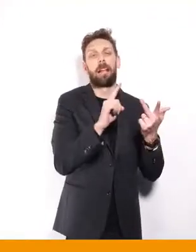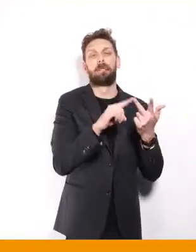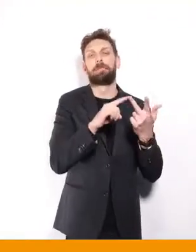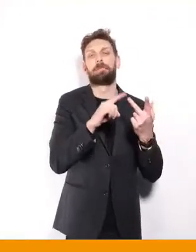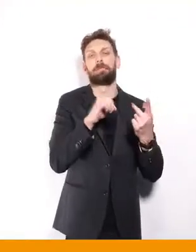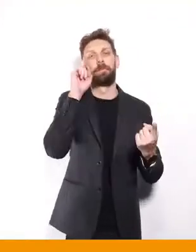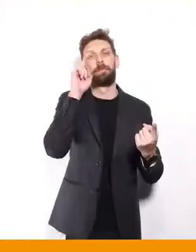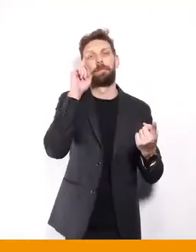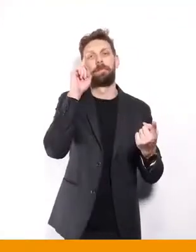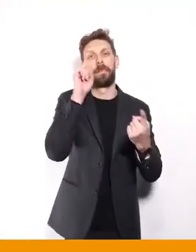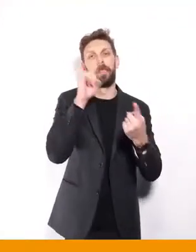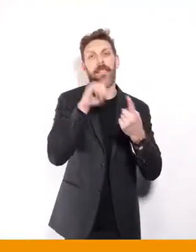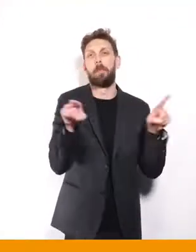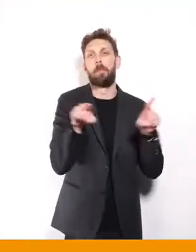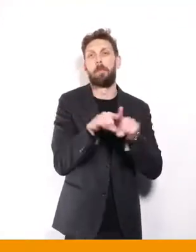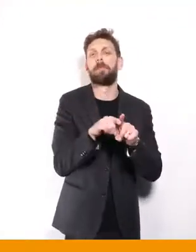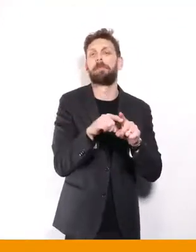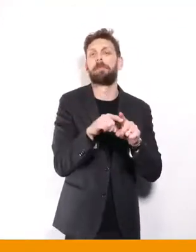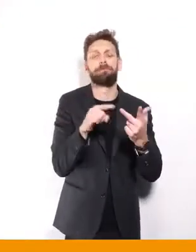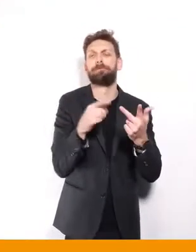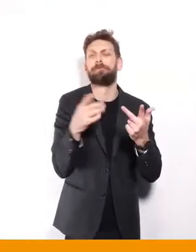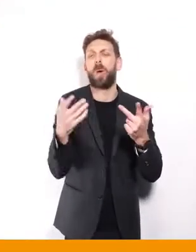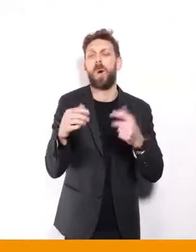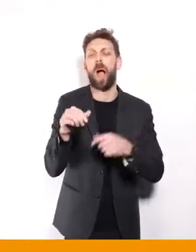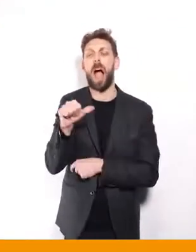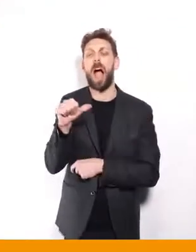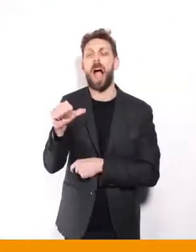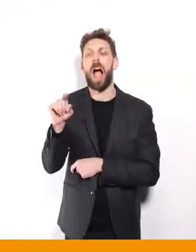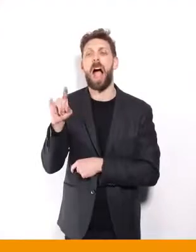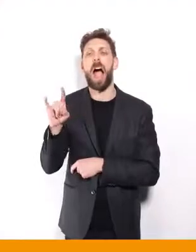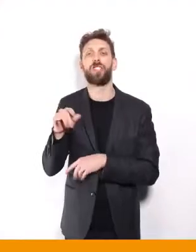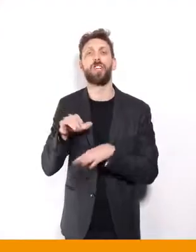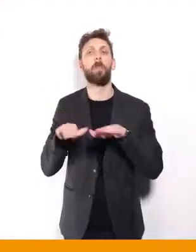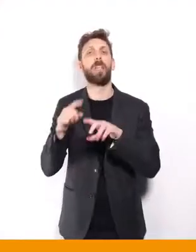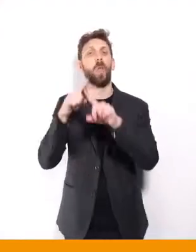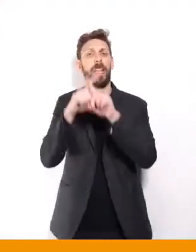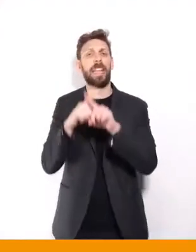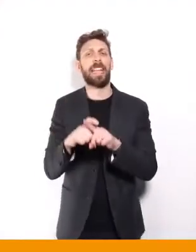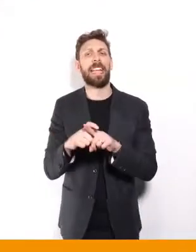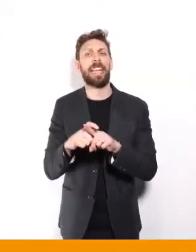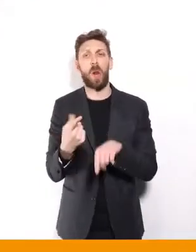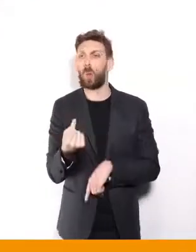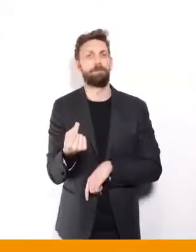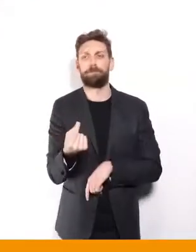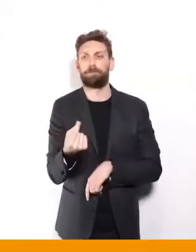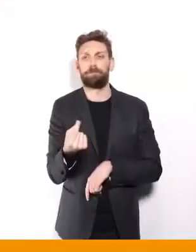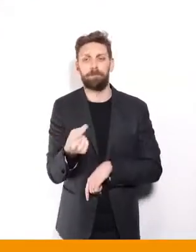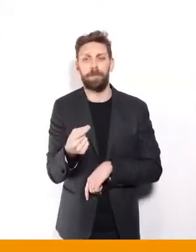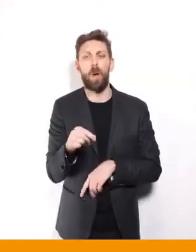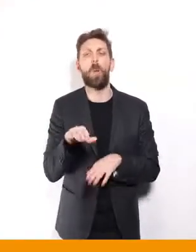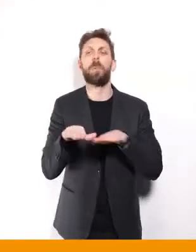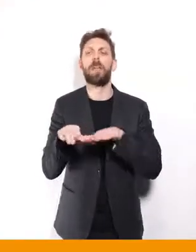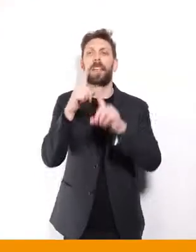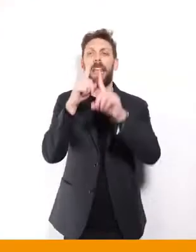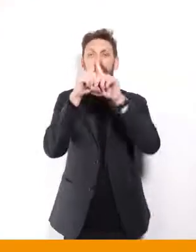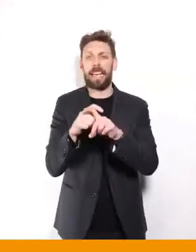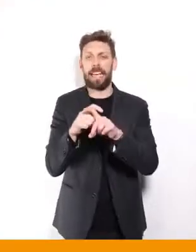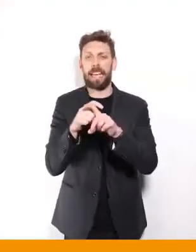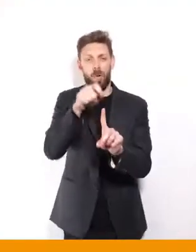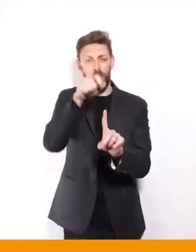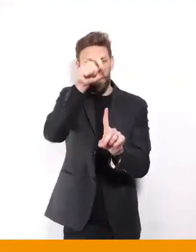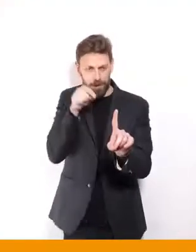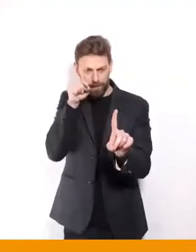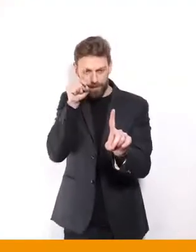déconjugalisation de la hache. Évidemment, on la soutient, mais on a parfois l'impression que tout le monde s'est un